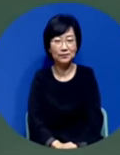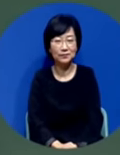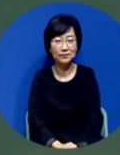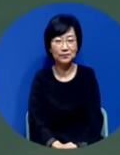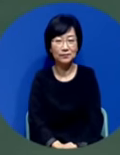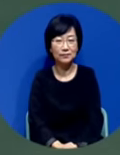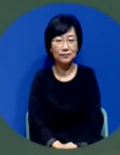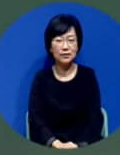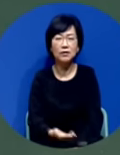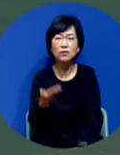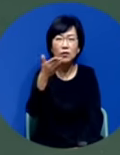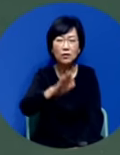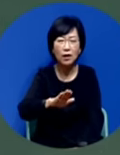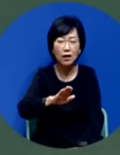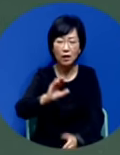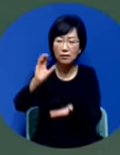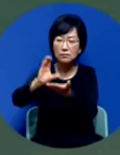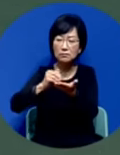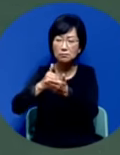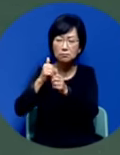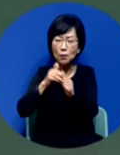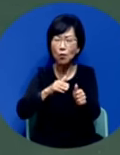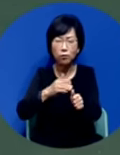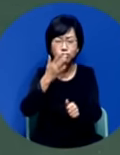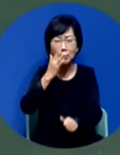对以色列来讲，这是非常庆幸的。 그런데 그걸 못 깨달으니까 교만해지는 겁니다.